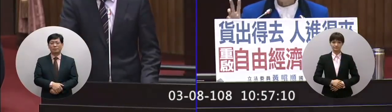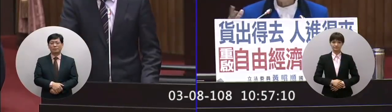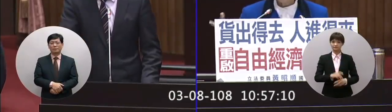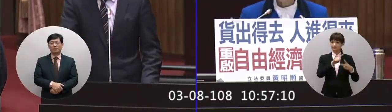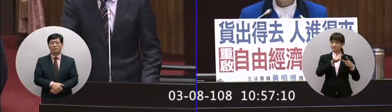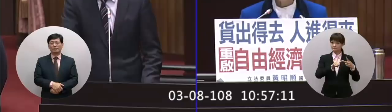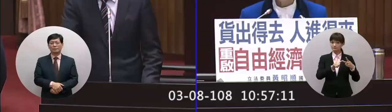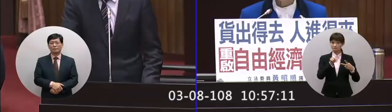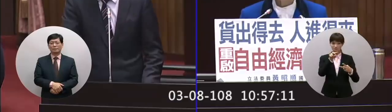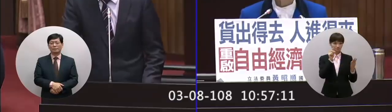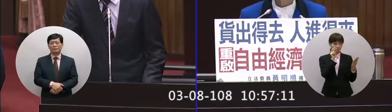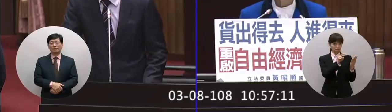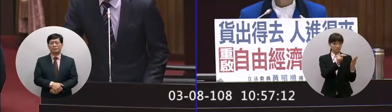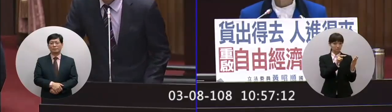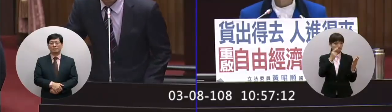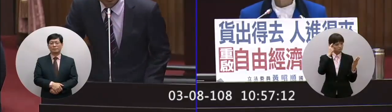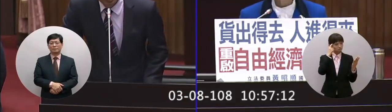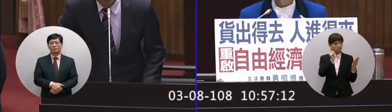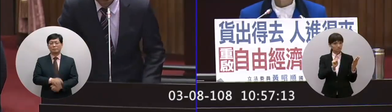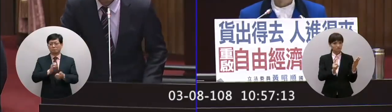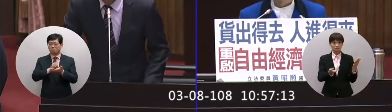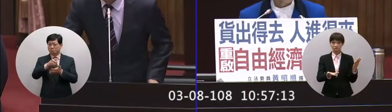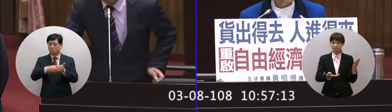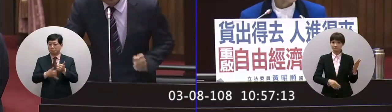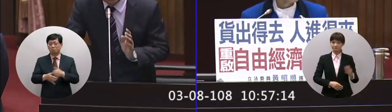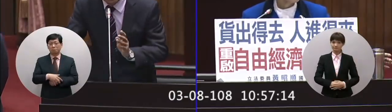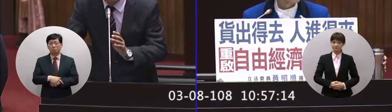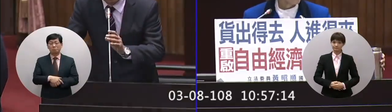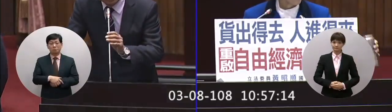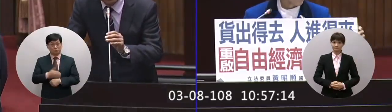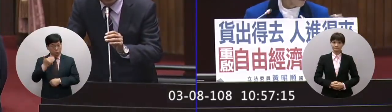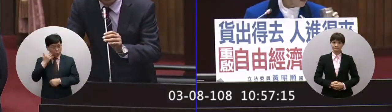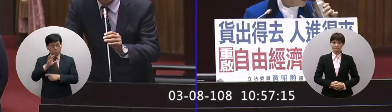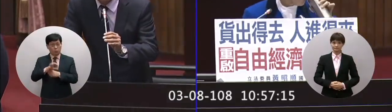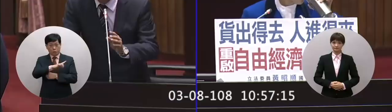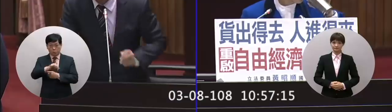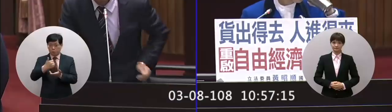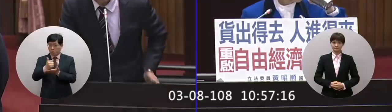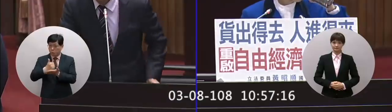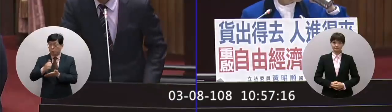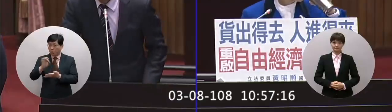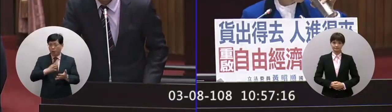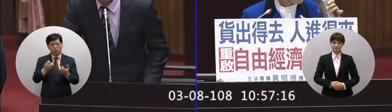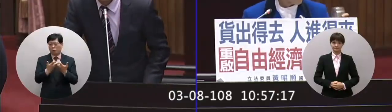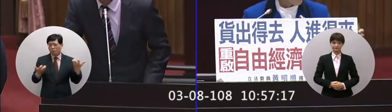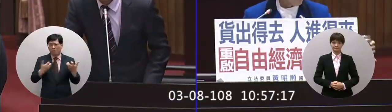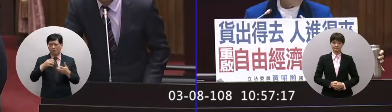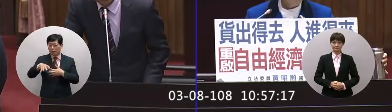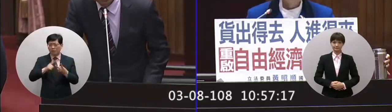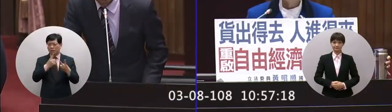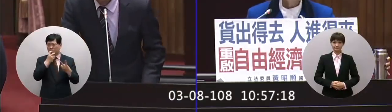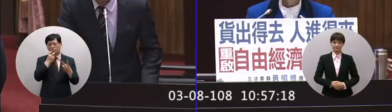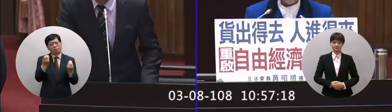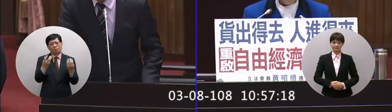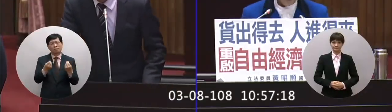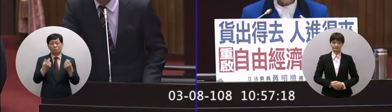个给你什么样的启示？ 各位报告，我们只要把农产品卖出去，是不分地方政府跟中